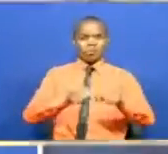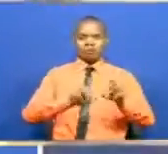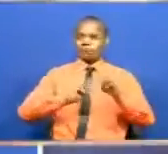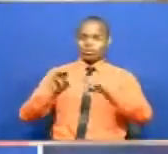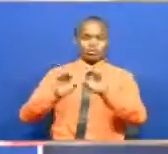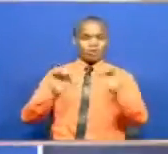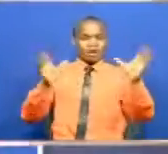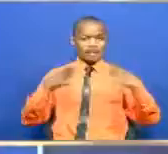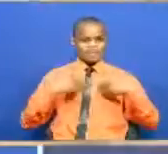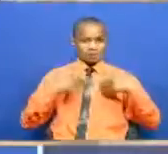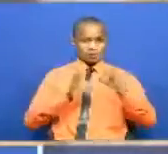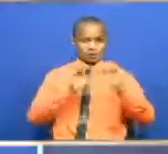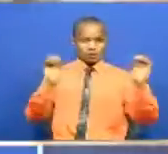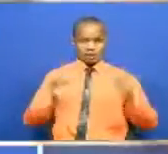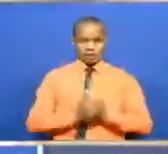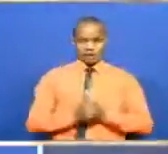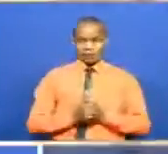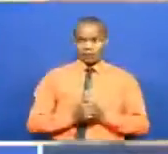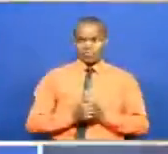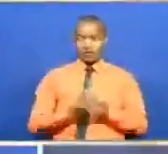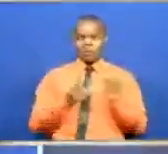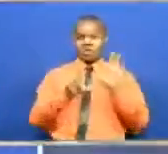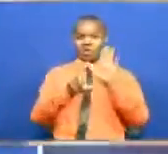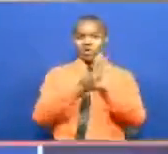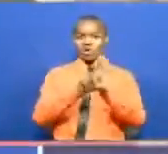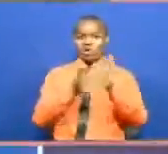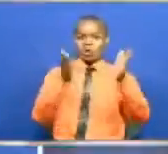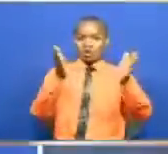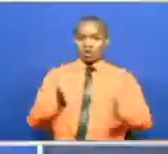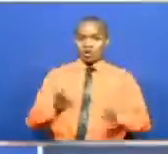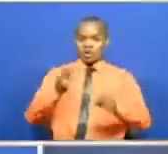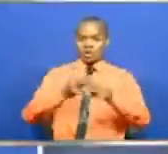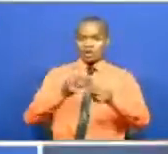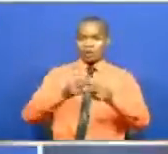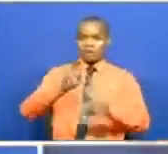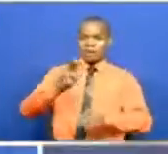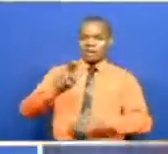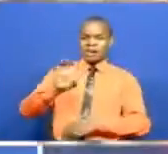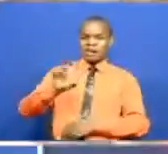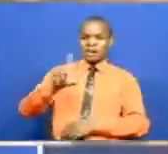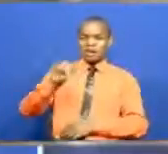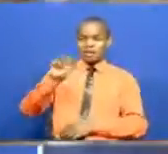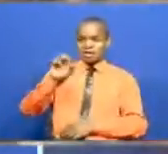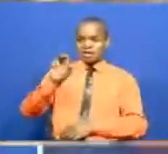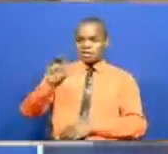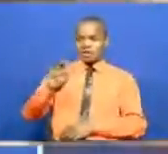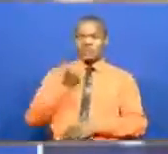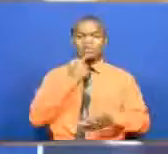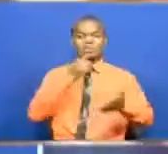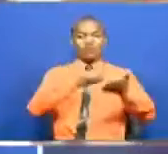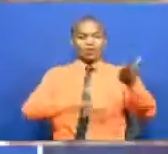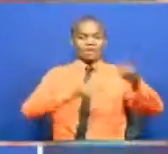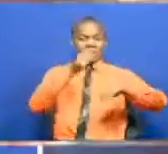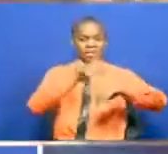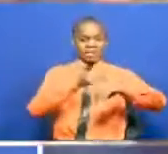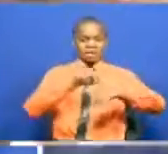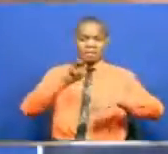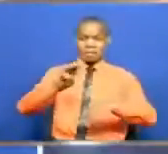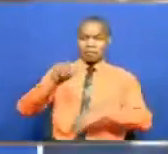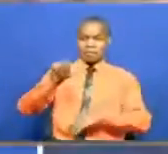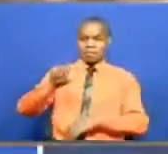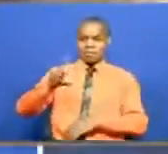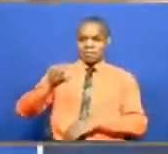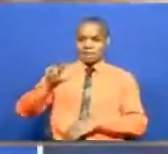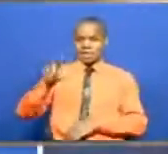wake aliyepia rais wa chama cha wanasheria hapa nchini Nelson Avi ametaja kukamatwa kwa Malala na maseneta wenzake wawili kwa